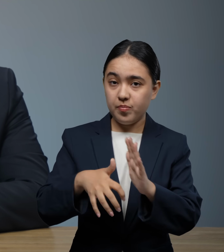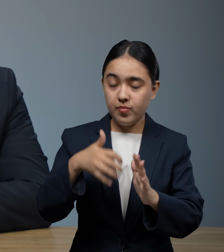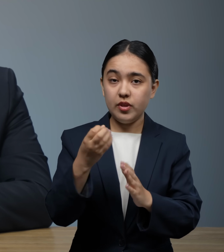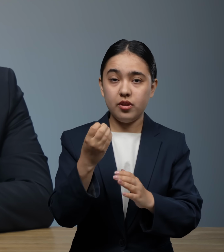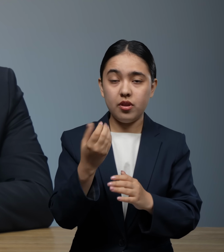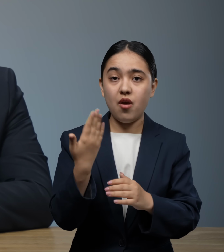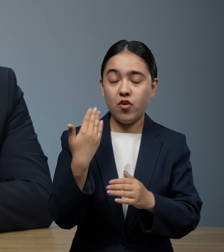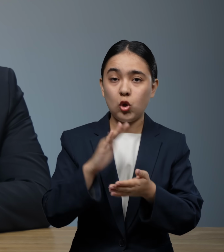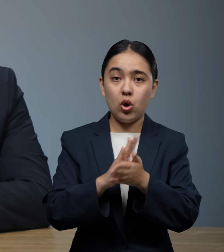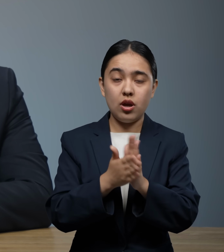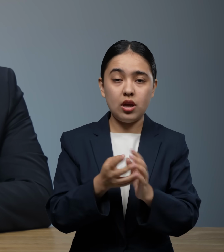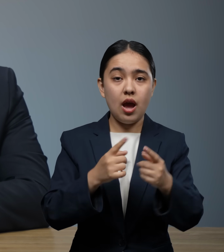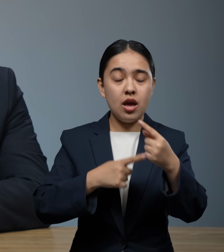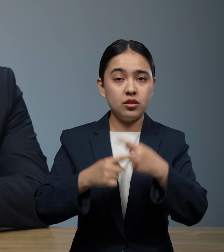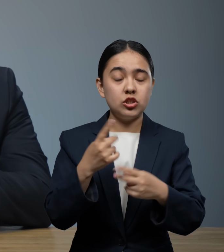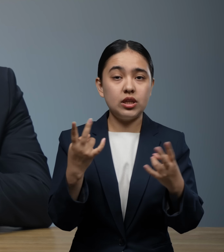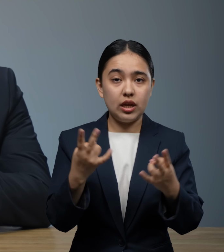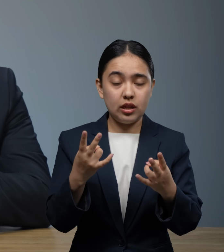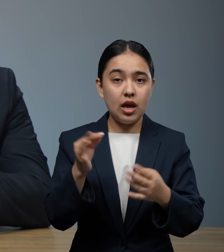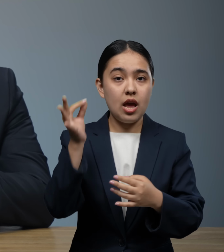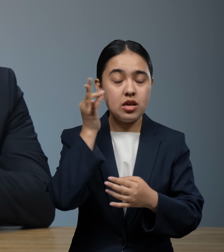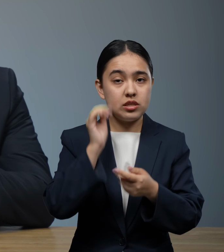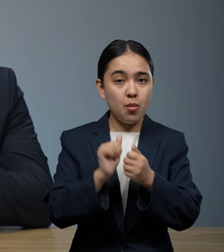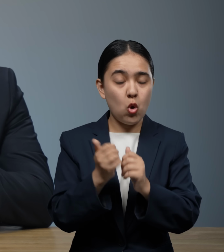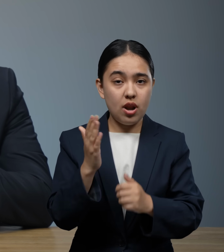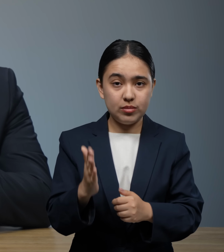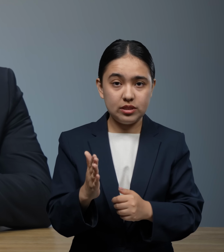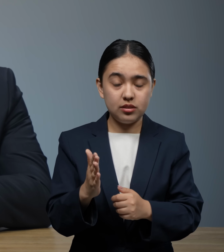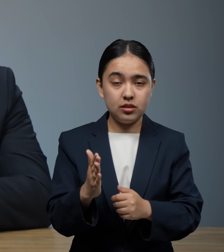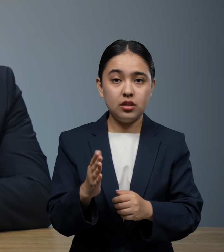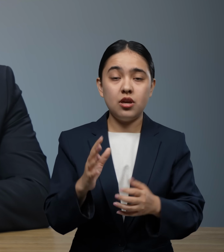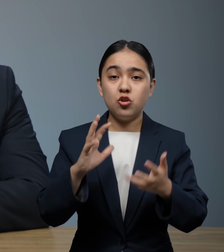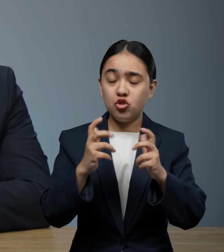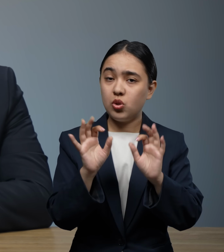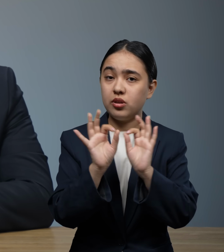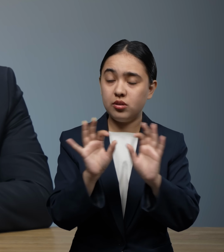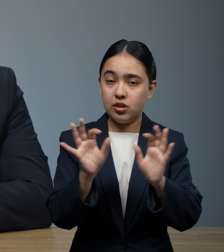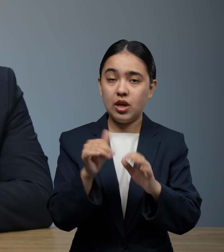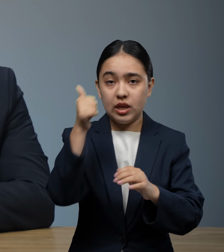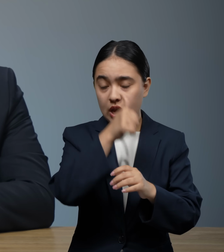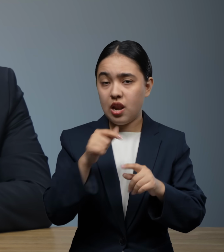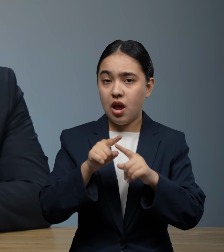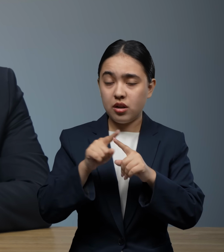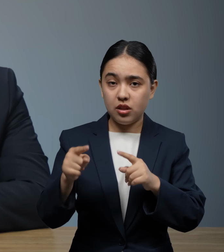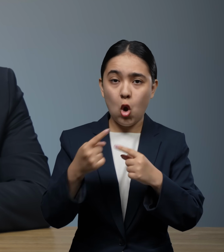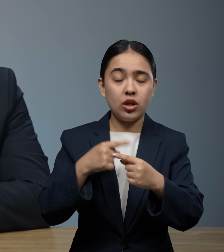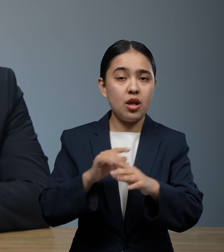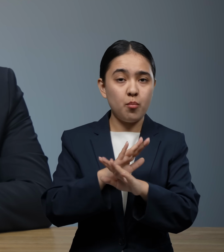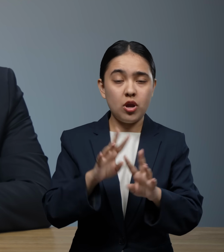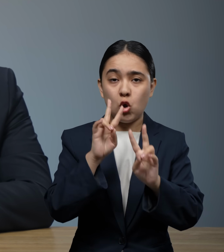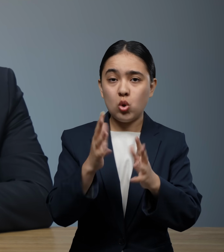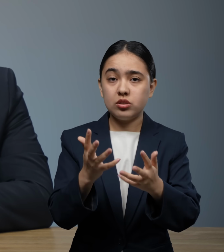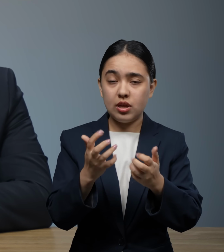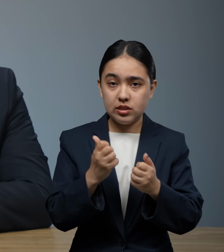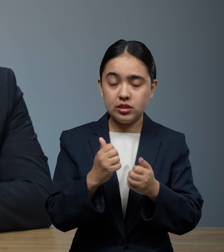gaz qazib chiqarish yana avvalgi holatiga qaytishi kerak. Eslab qolamiz. Jiddiyroq aytganda esa yillar davomida ortga